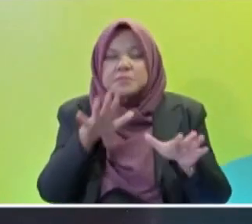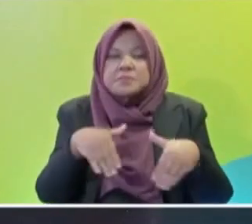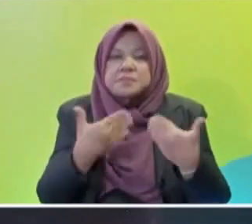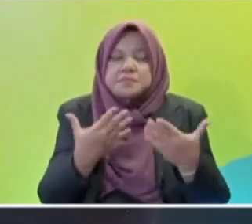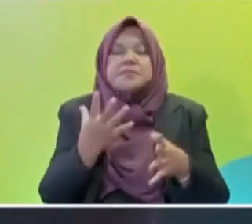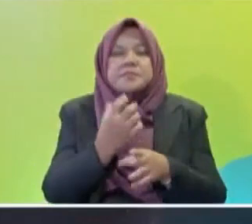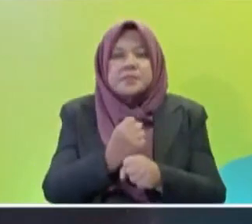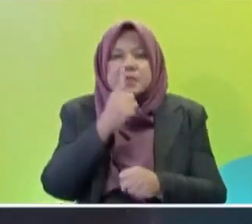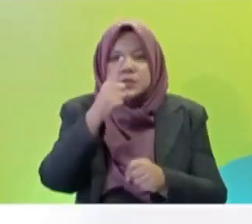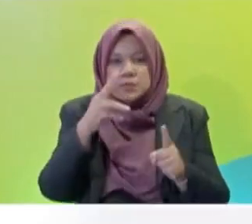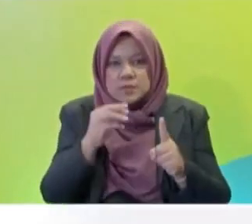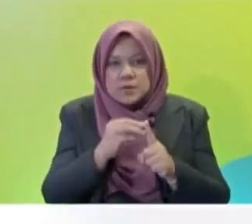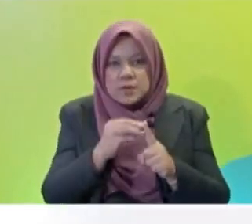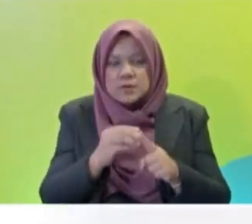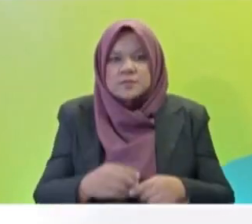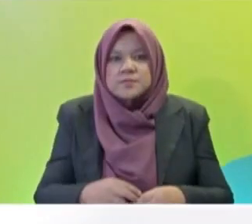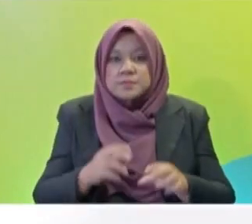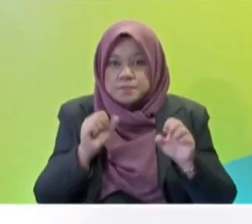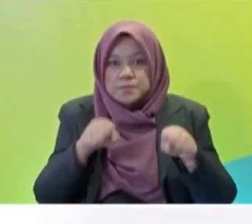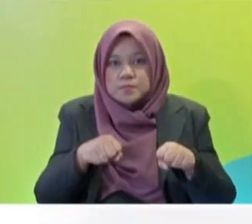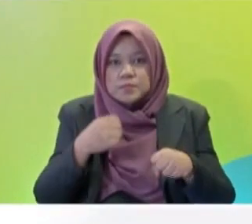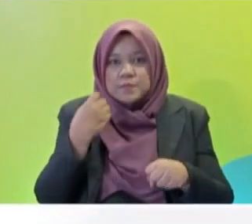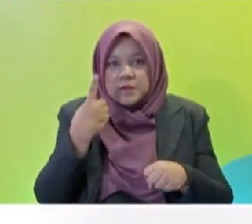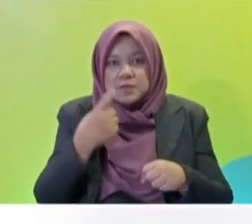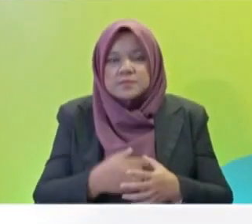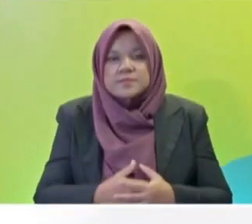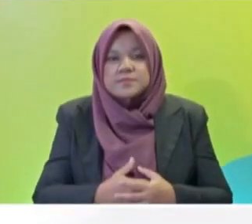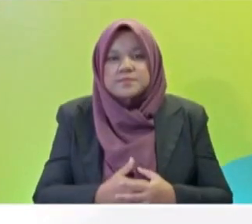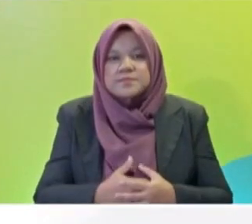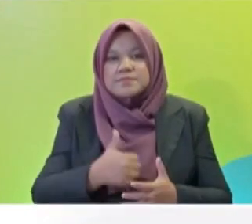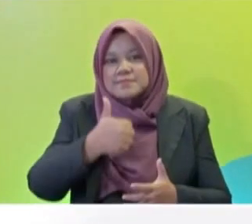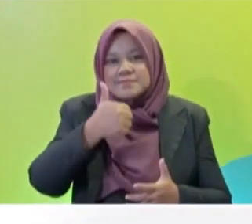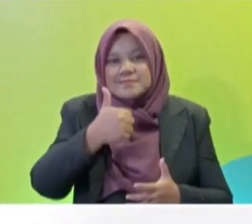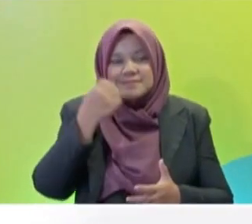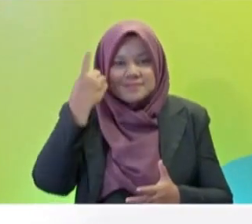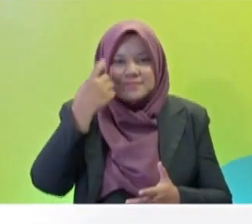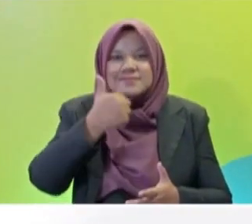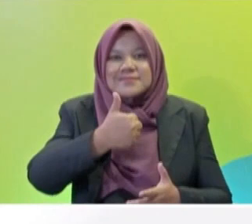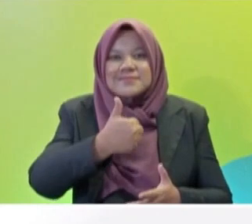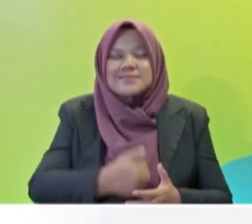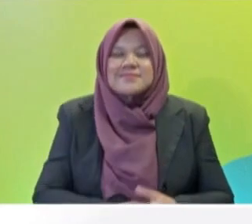Oke kita sofa paham ya kalau paham bagi tamzam